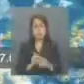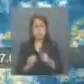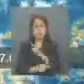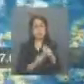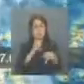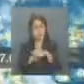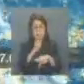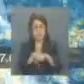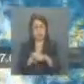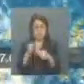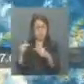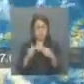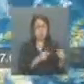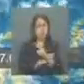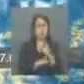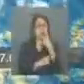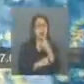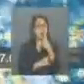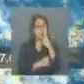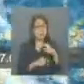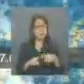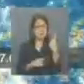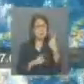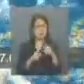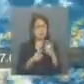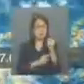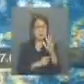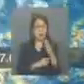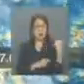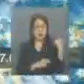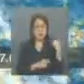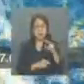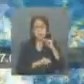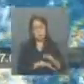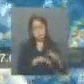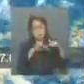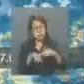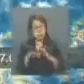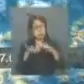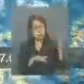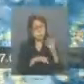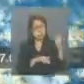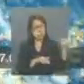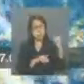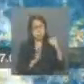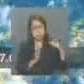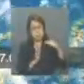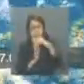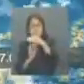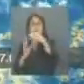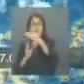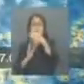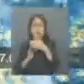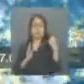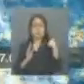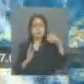ไปจนถึงวันอาทิตย์ที่15มกราคมนี้จะมีคลื่นกระแสลมตะวันตกเคลื่อนผ่านทางภาคเหนือทำให้บริเวณดังกล่าวนั้นจะมีฝนและอุณหภู